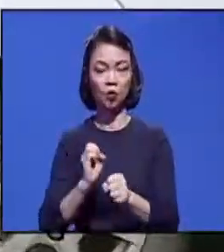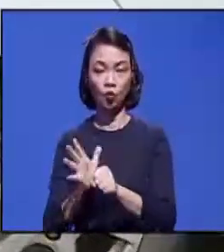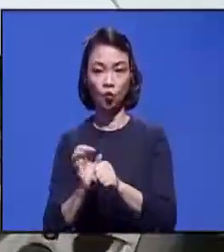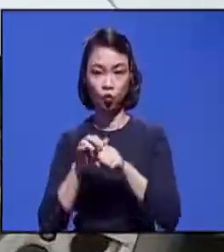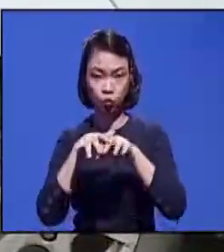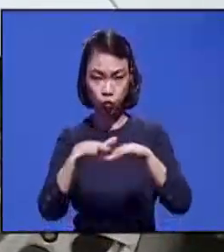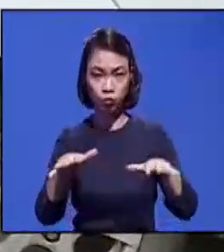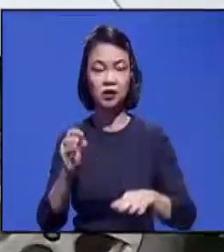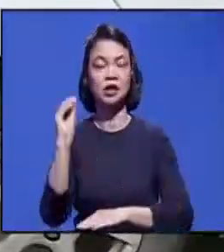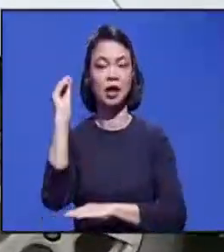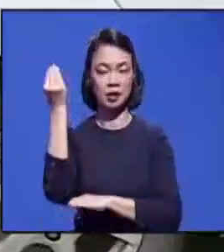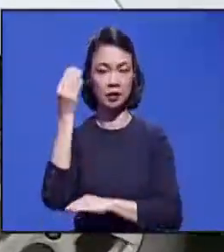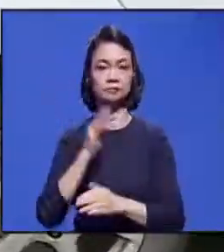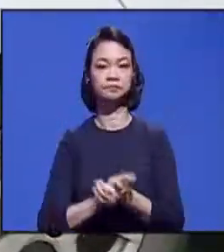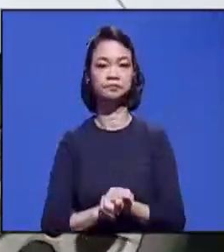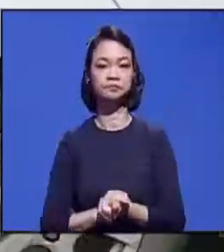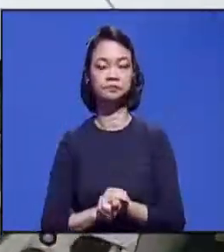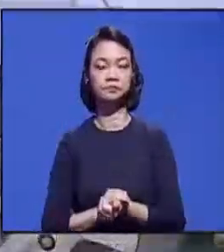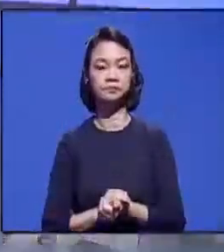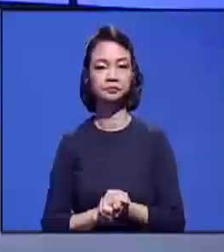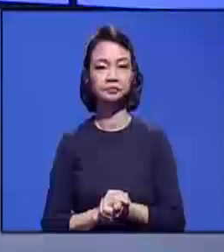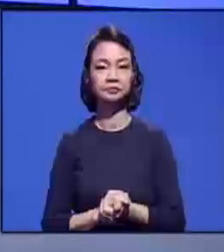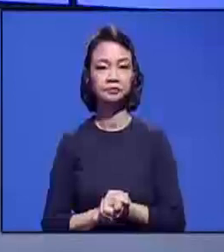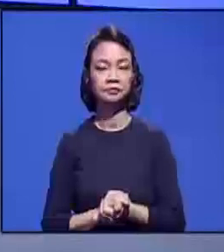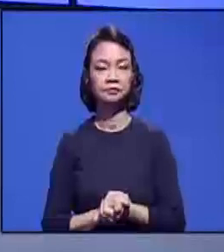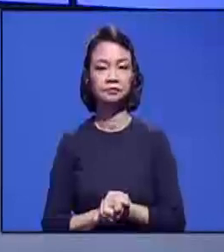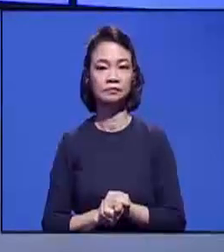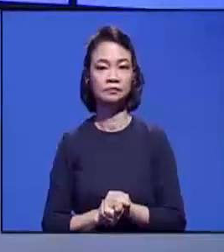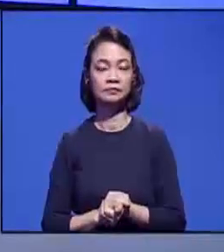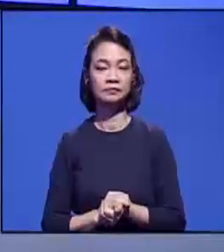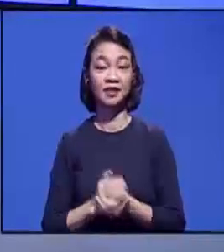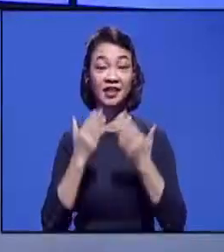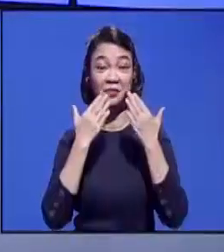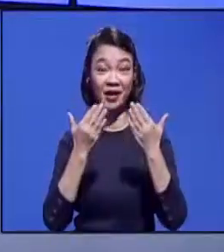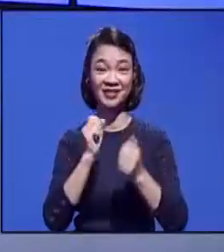COVID-19 di DKI. Benny, saya kembalikan dulu ke Anda di studio. Baik, Bram Herlambang, terima